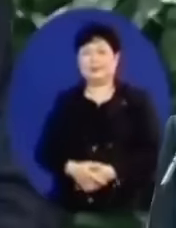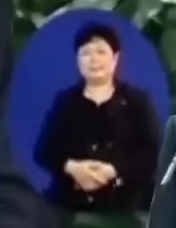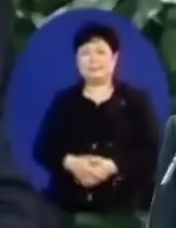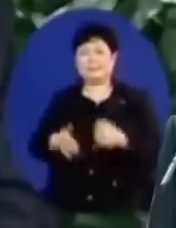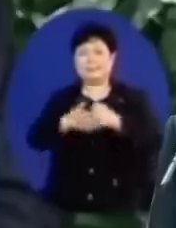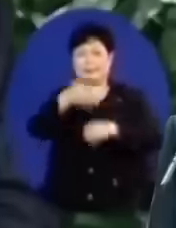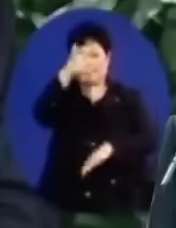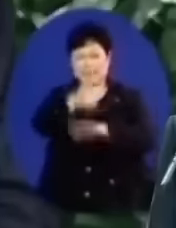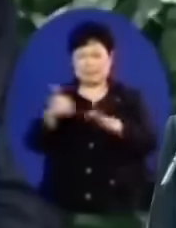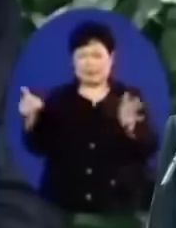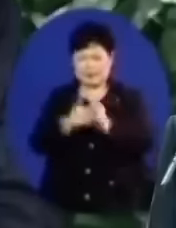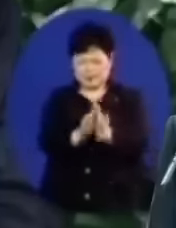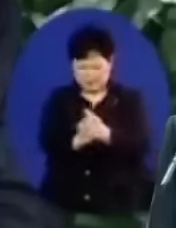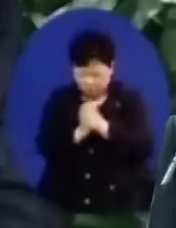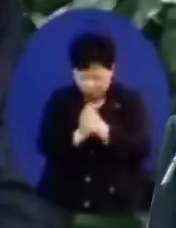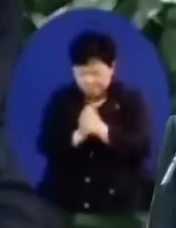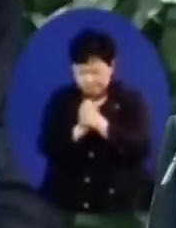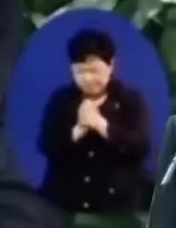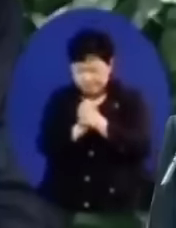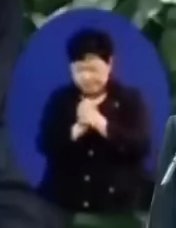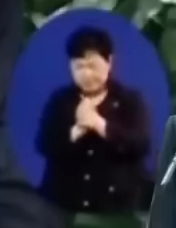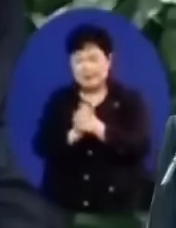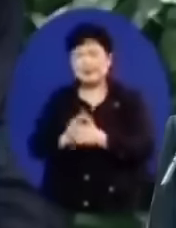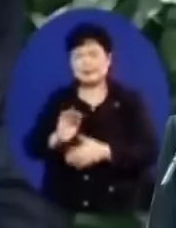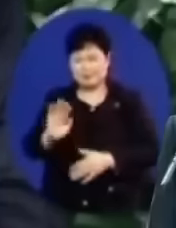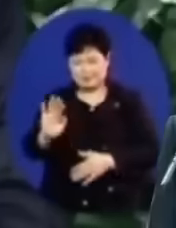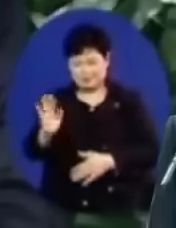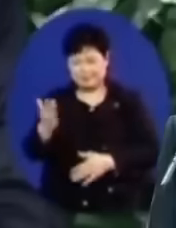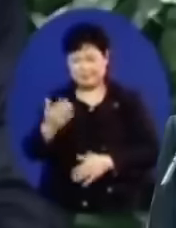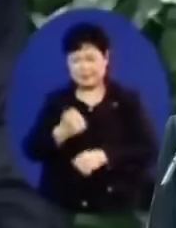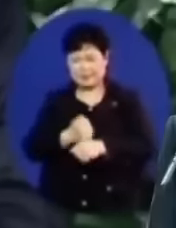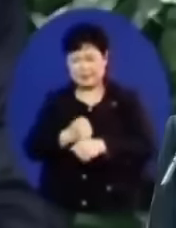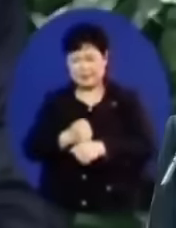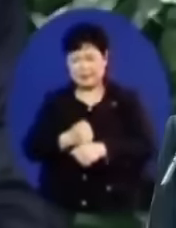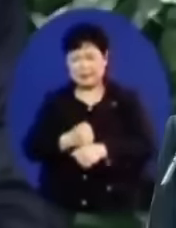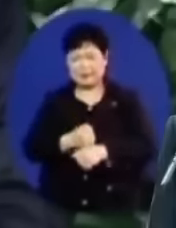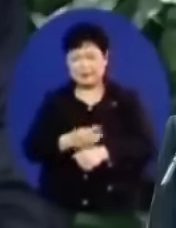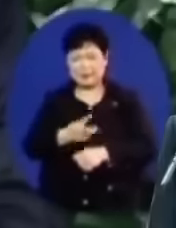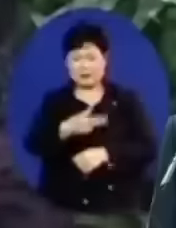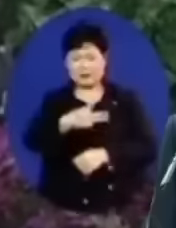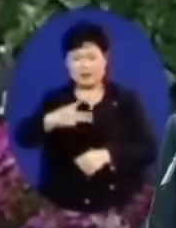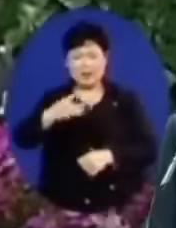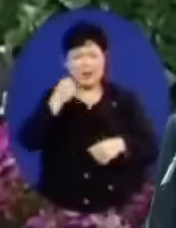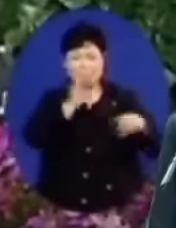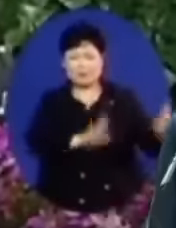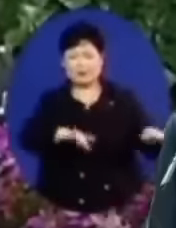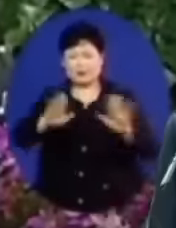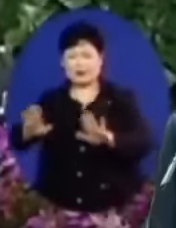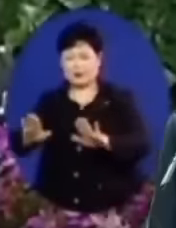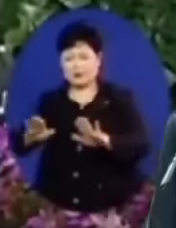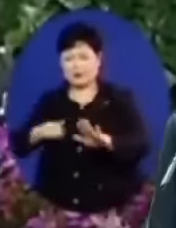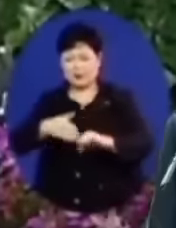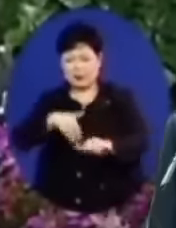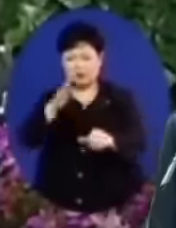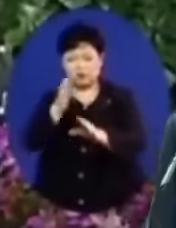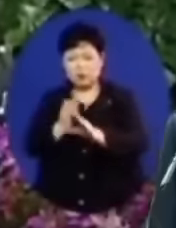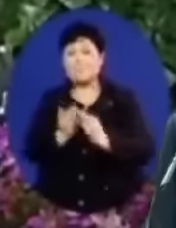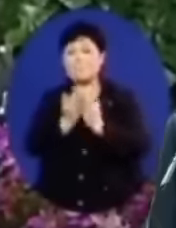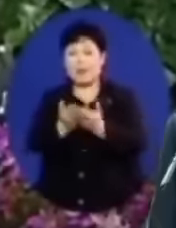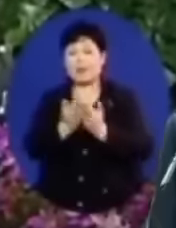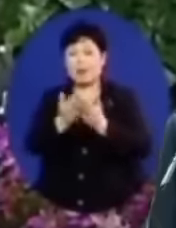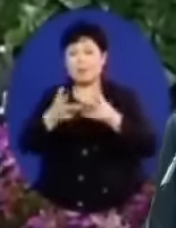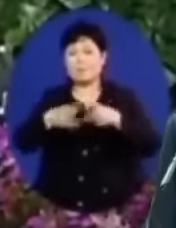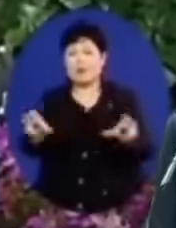그래서 끝까지 기도하게 되는 것입니다. 옛날에 태평양을 횡단하던 배가 파손되어 20일 이상 뗏목을